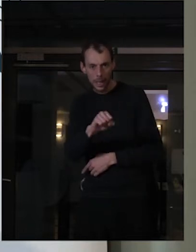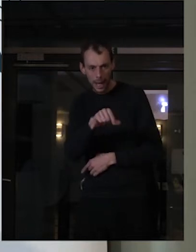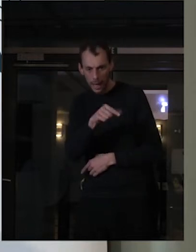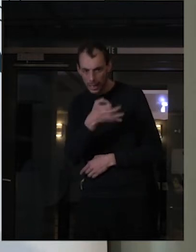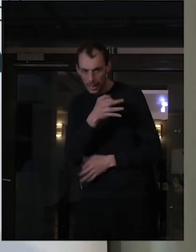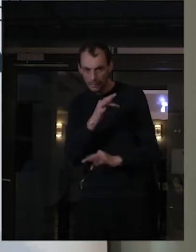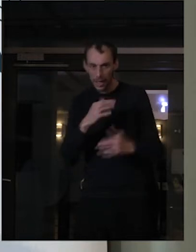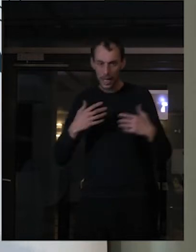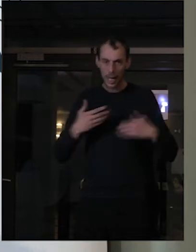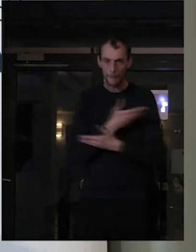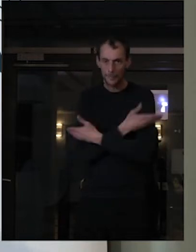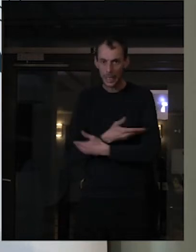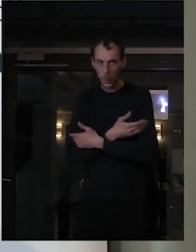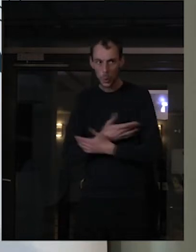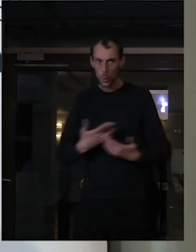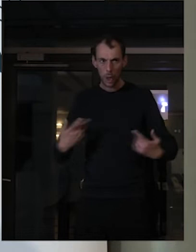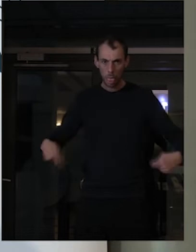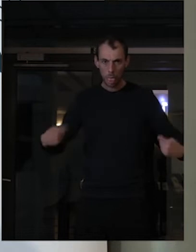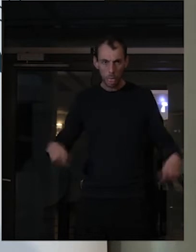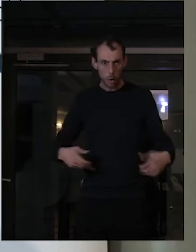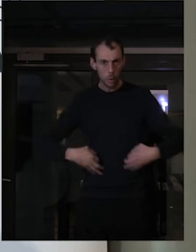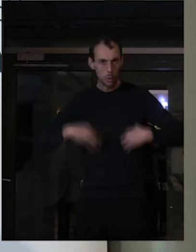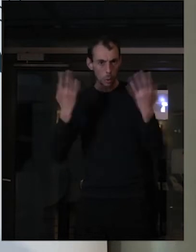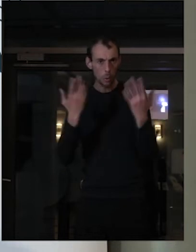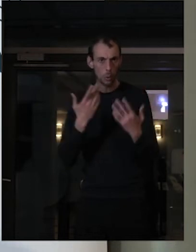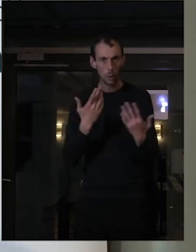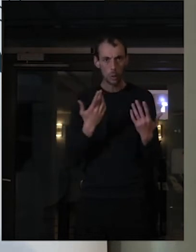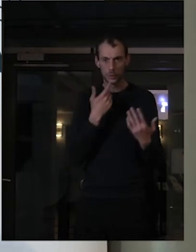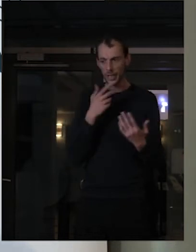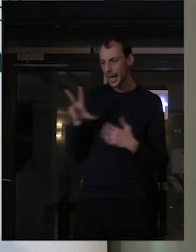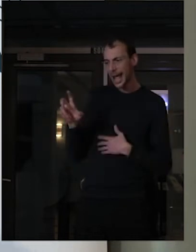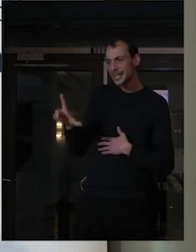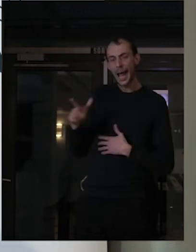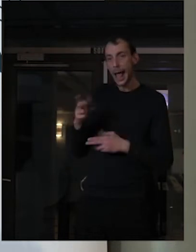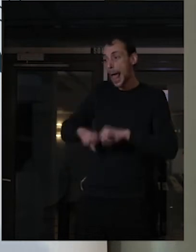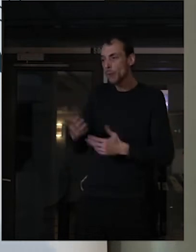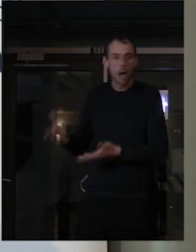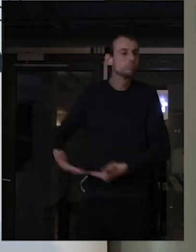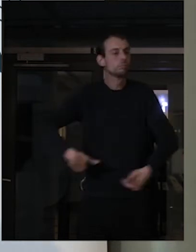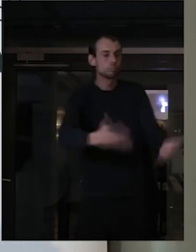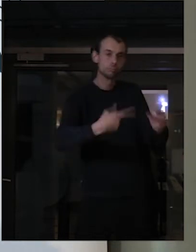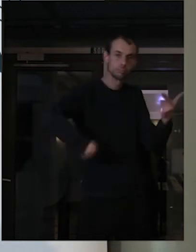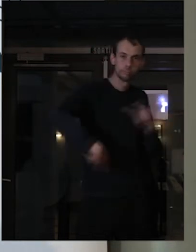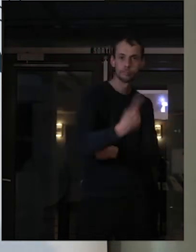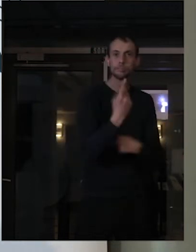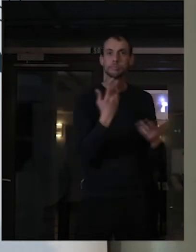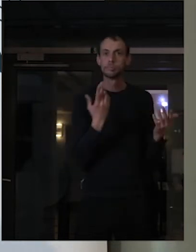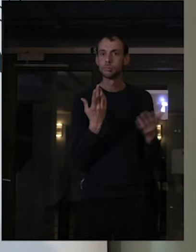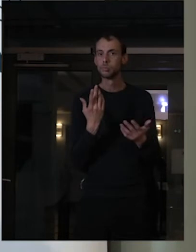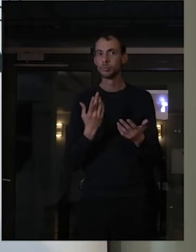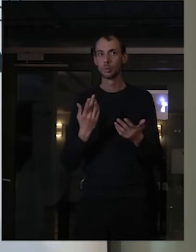envoyaient des maillots en taille XL, enfin un peu ce qui restait. Et à contrario, des marques